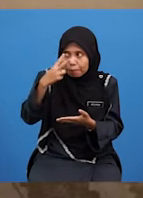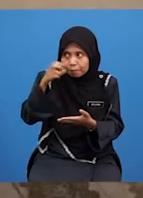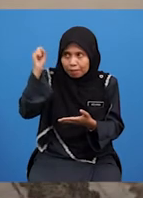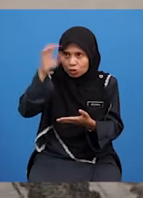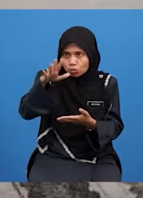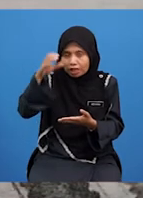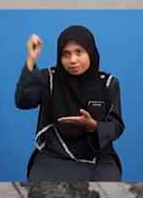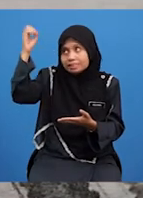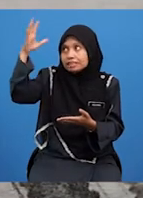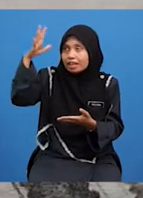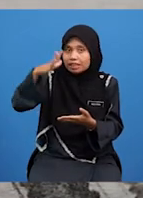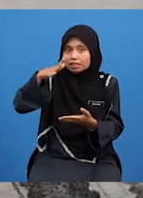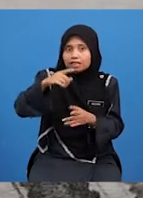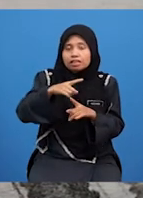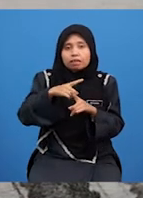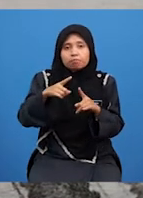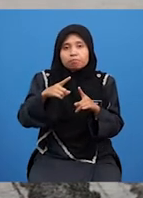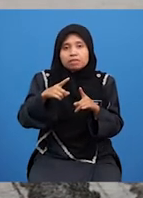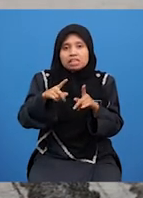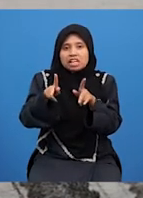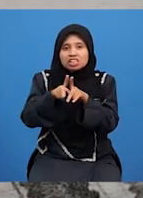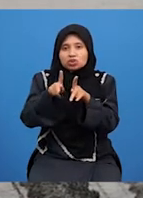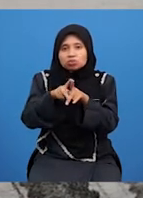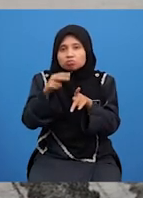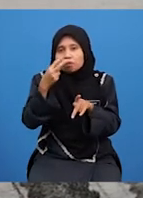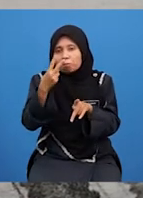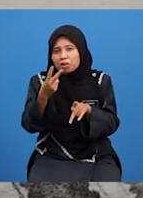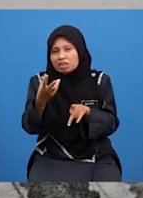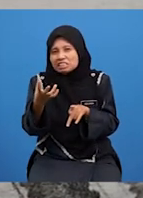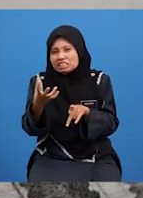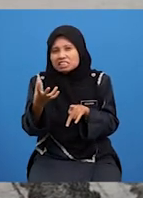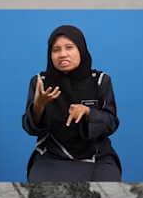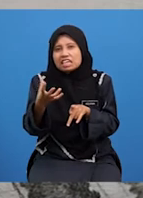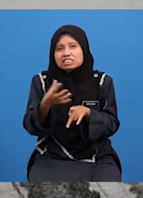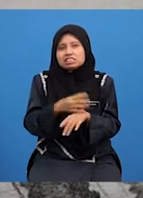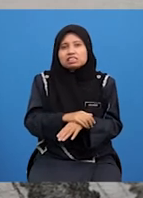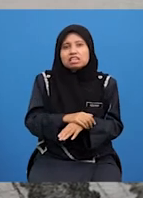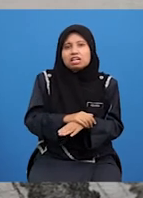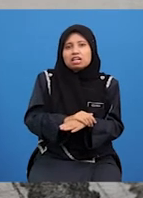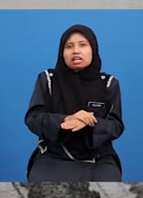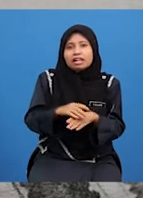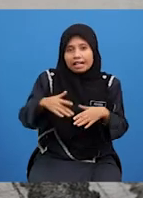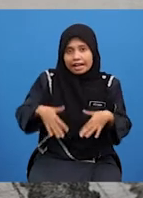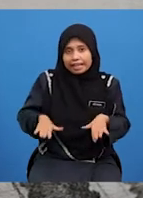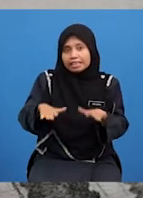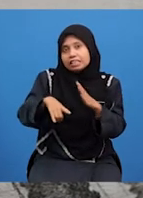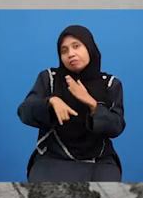karakter kasut nampak keras berbanding kain yang nampak lebih lembut dan beralun. Teknik shading yang